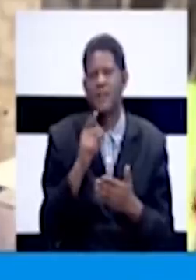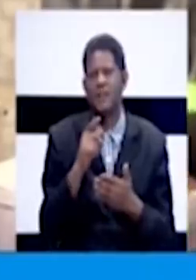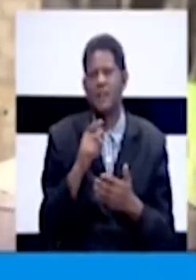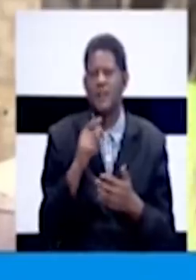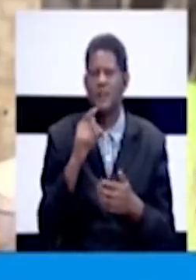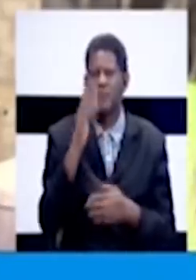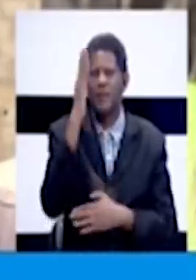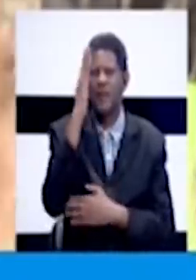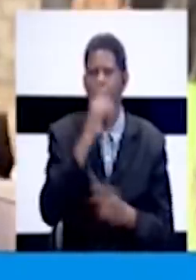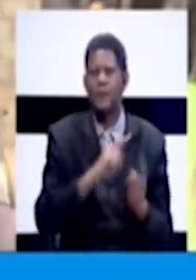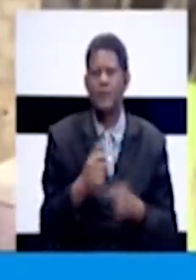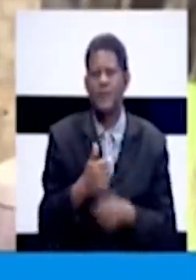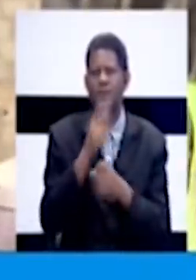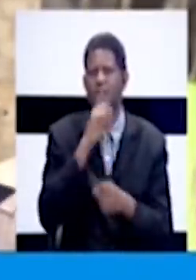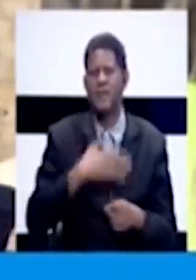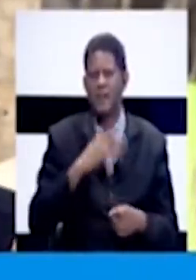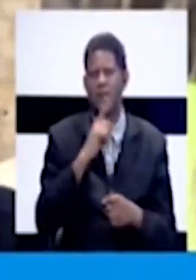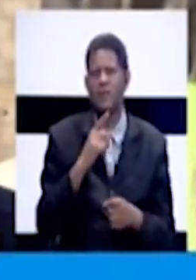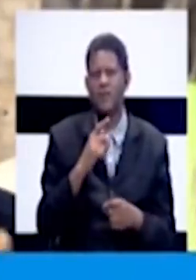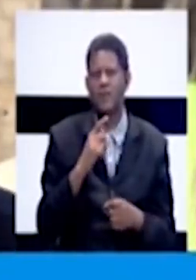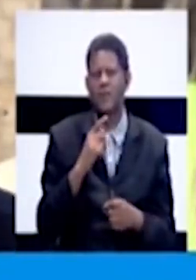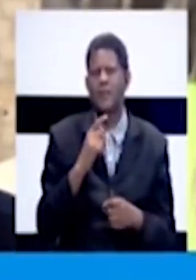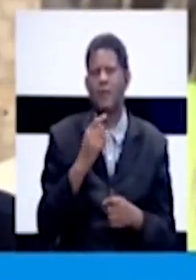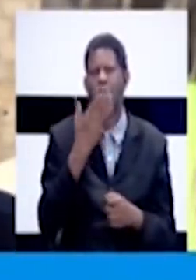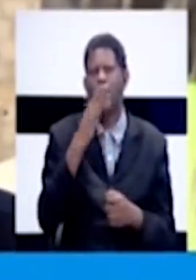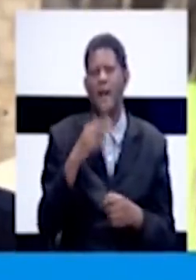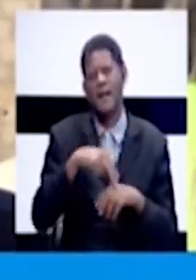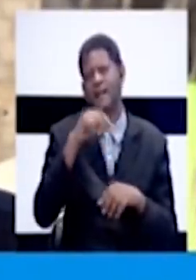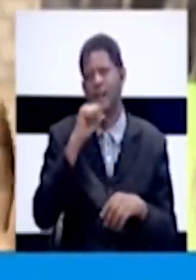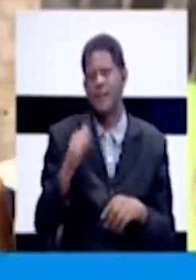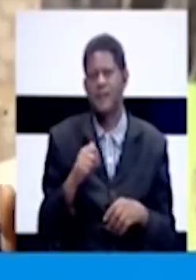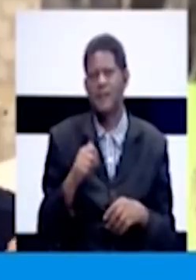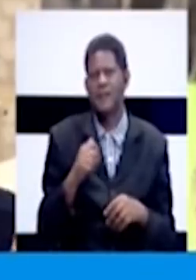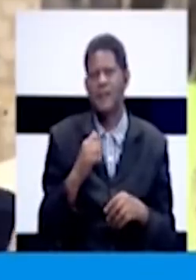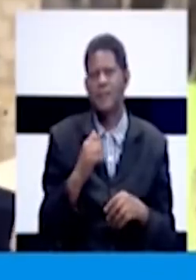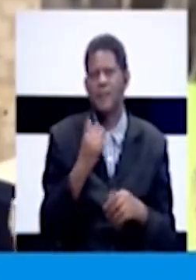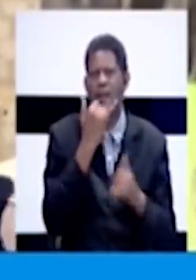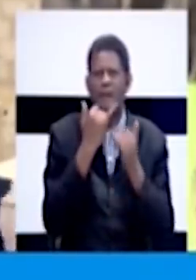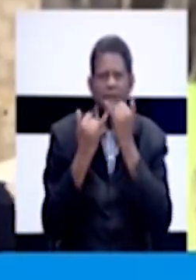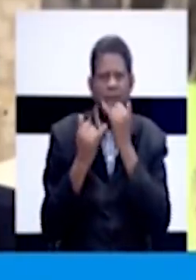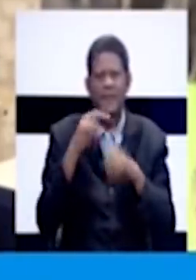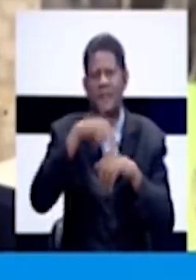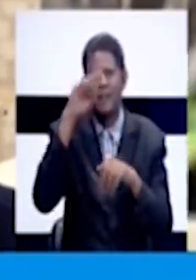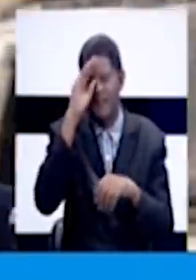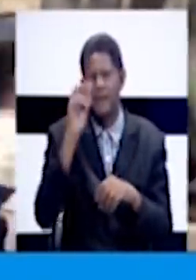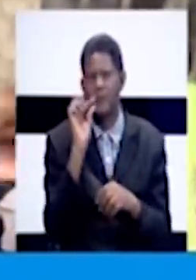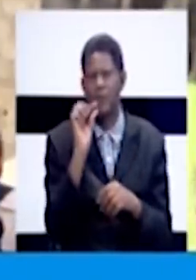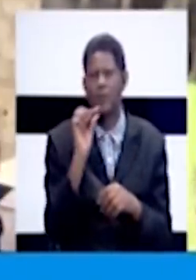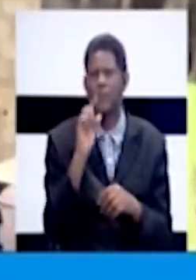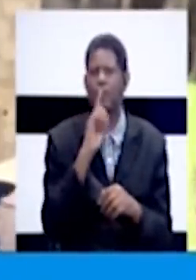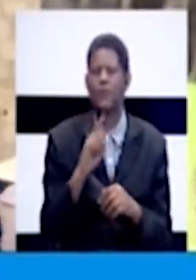እዩ ብዝጋብሄርለ ክሕግዘና ይፈጣል ብግፍዕ ስለለይተልዓልና ብግፍዕ ዝተልዓለ ሰብ ድቁሩ ይስቁ